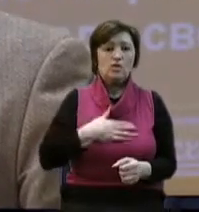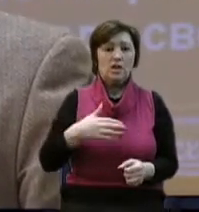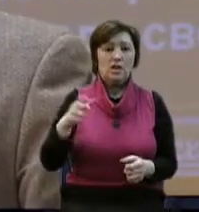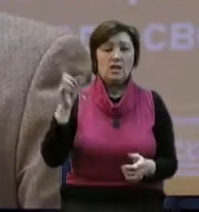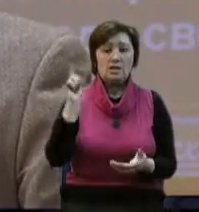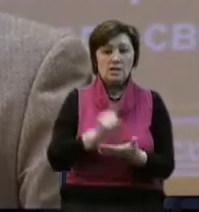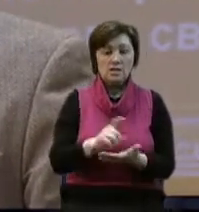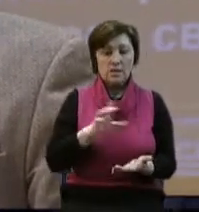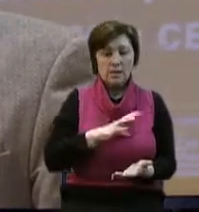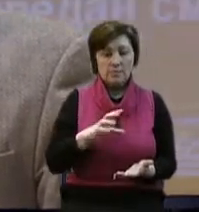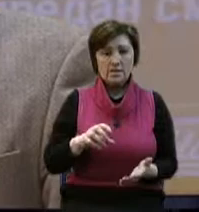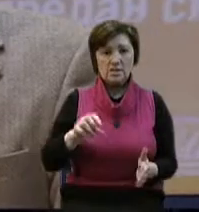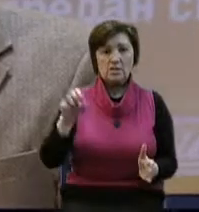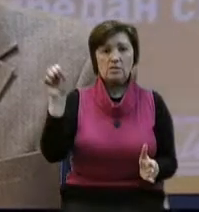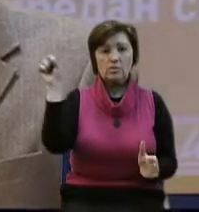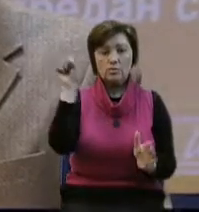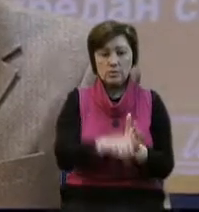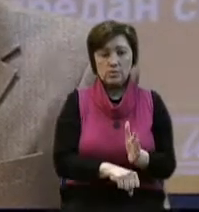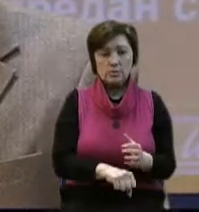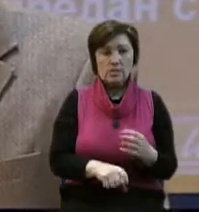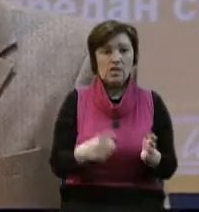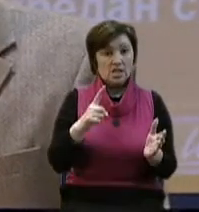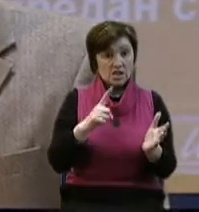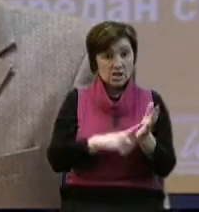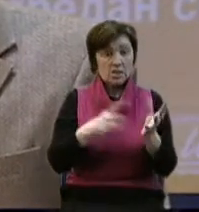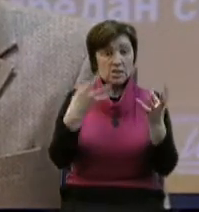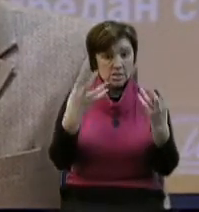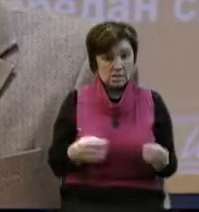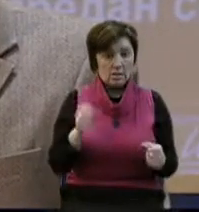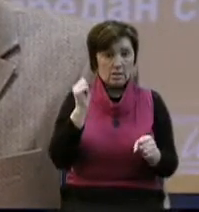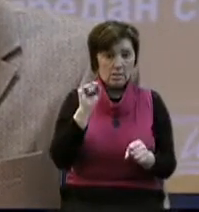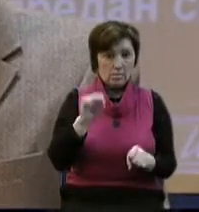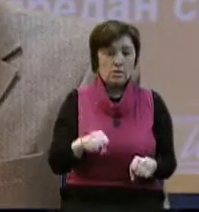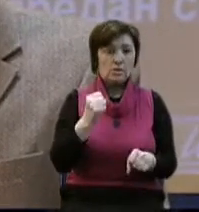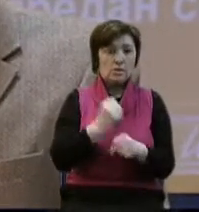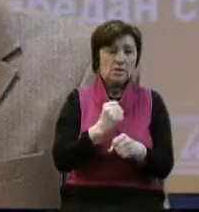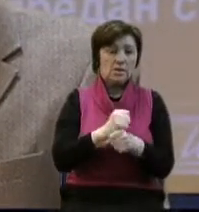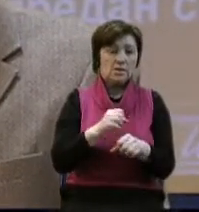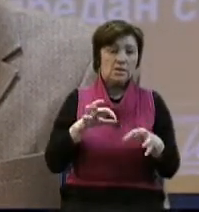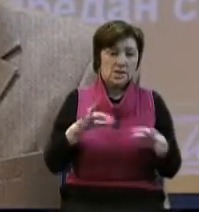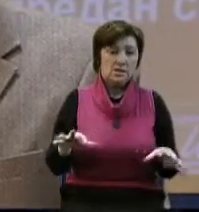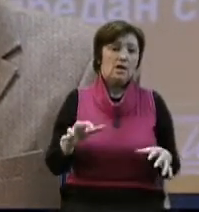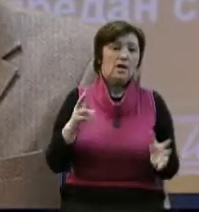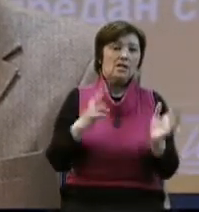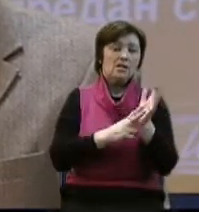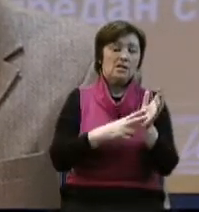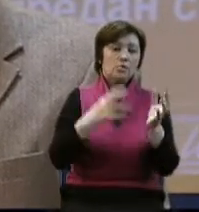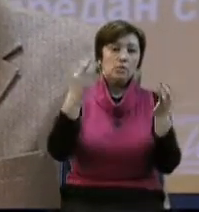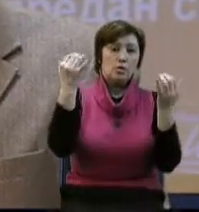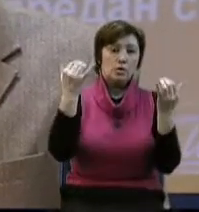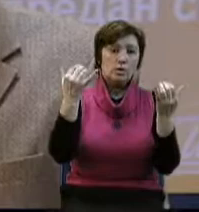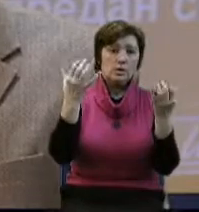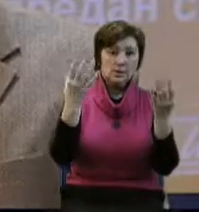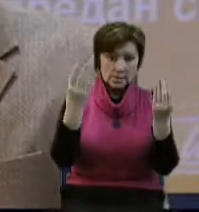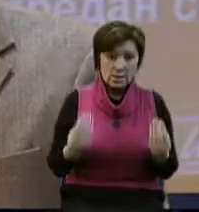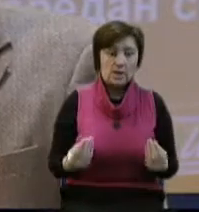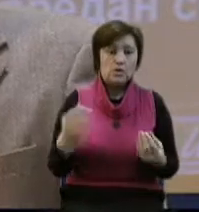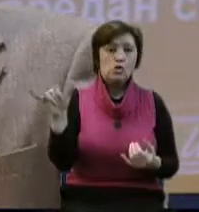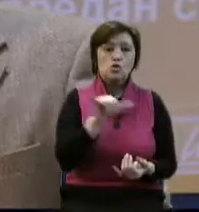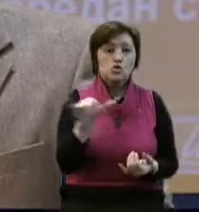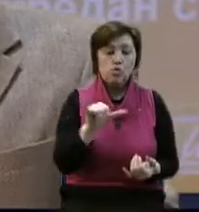своего. 6 дней пусть делают дела, а в 7-й суббота, покоя, посвященная